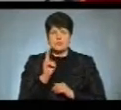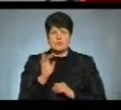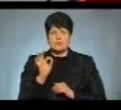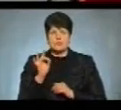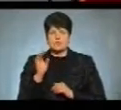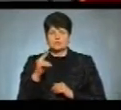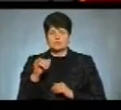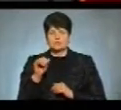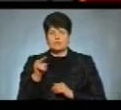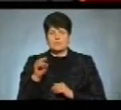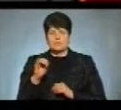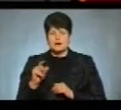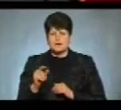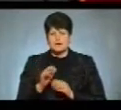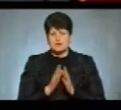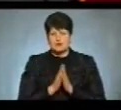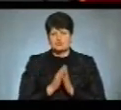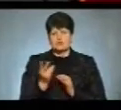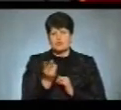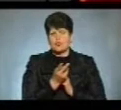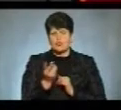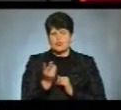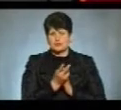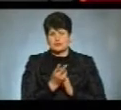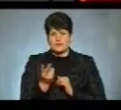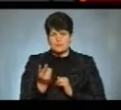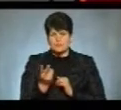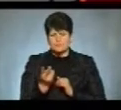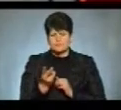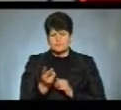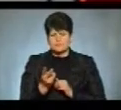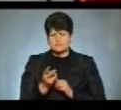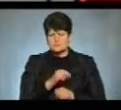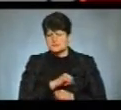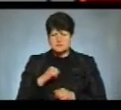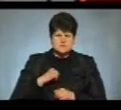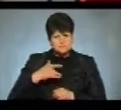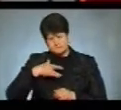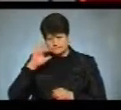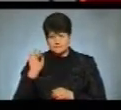прошу її обом, як Лукачу, так Дихтяру, найсуворіші покарання.